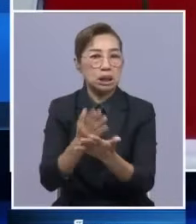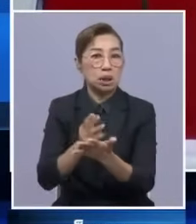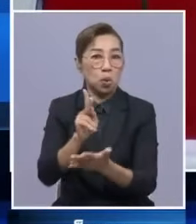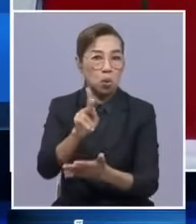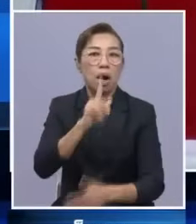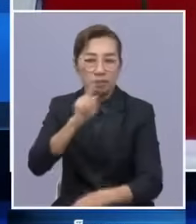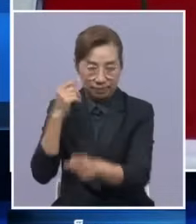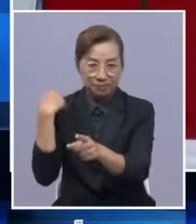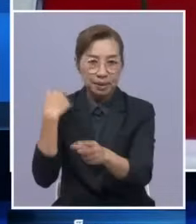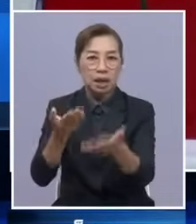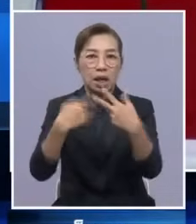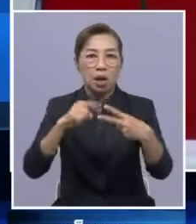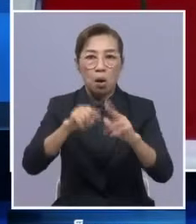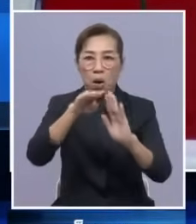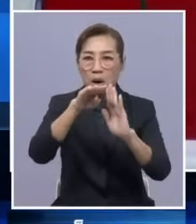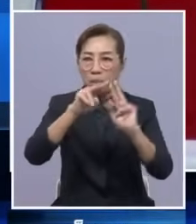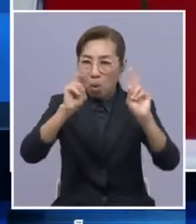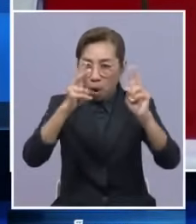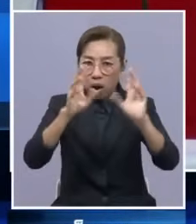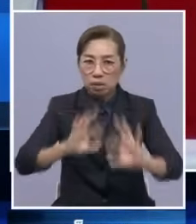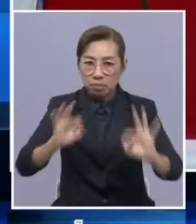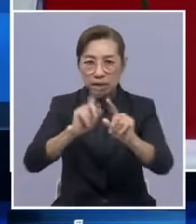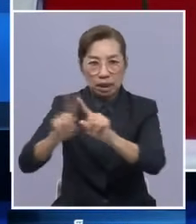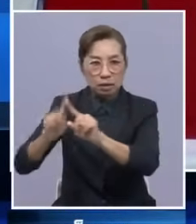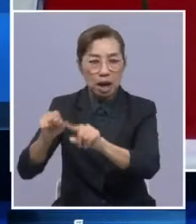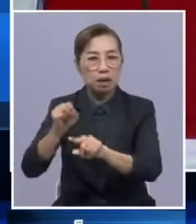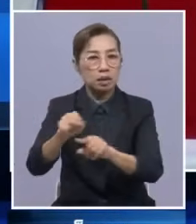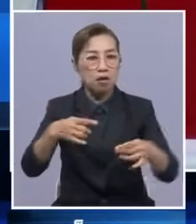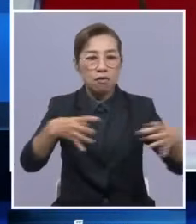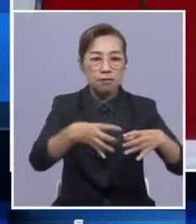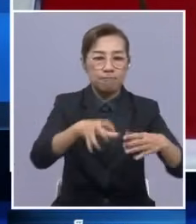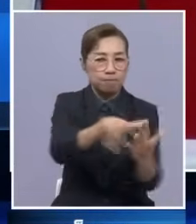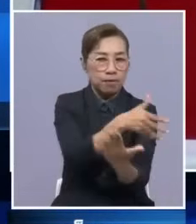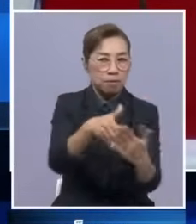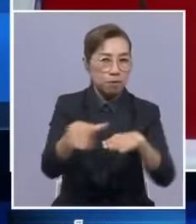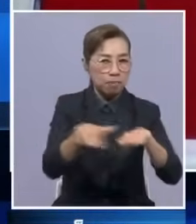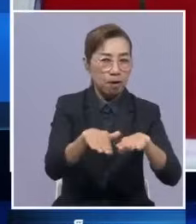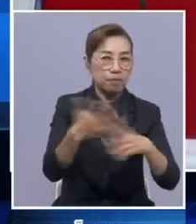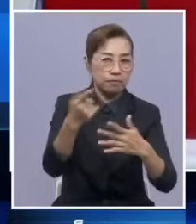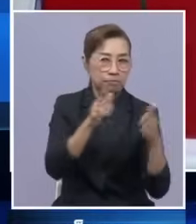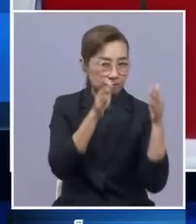าระร้อนที่เหมือนกับเป็นเกมแบบนิติสงครามที่พรรคฝ่ายค้านเนี่ยเขาบอกเลยนะเขาจ้องร